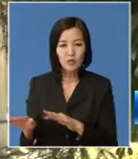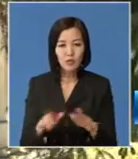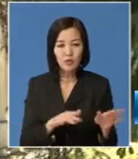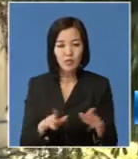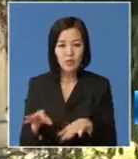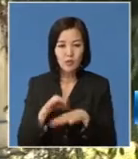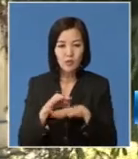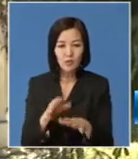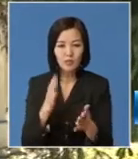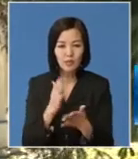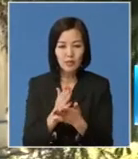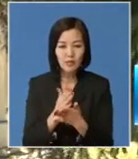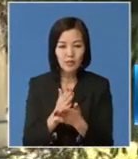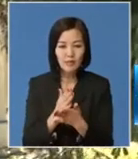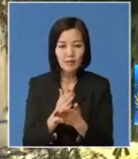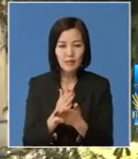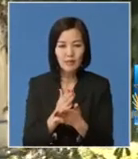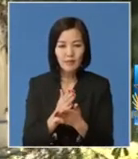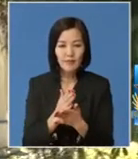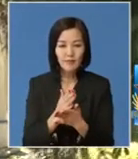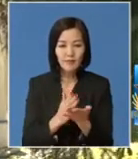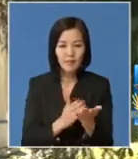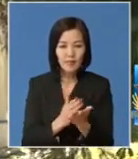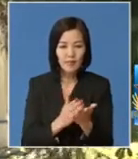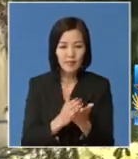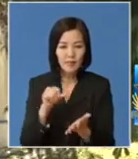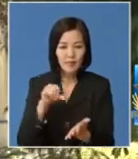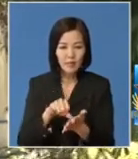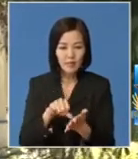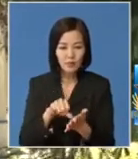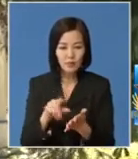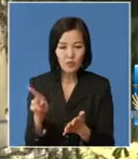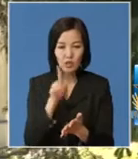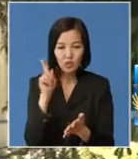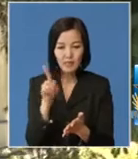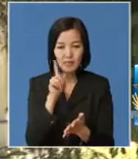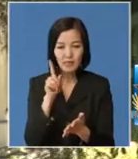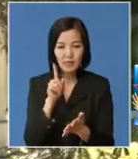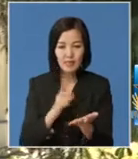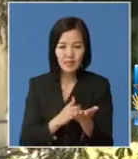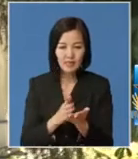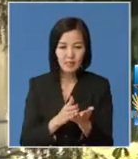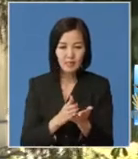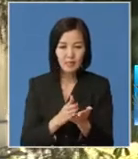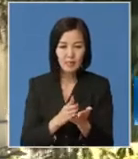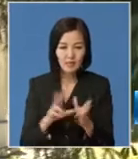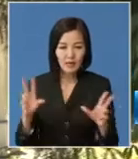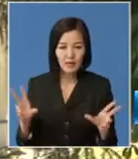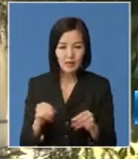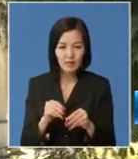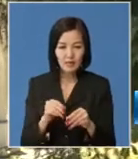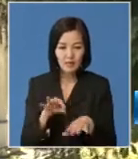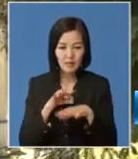өткізіп жатырмыз. Бұл жерде біздің ардагерлердің қатысуымен және жас біздің қызметкерлер ант қабылдау рәсімі